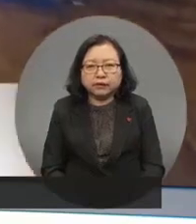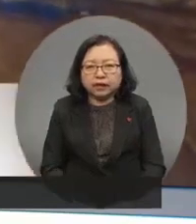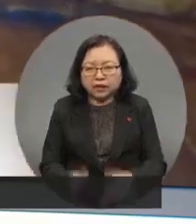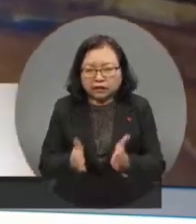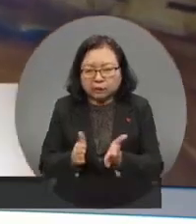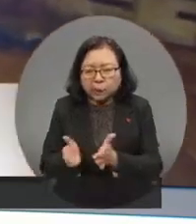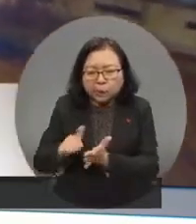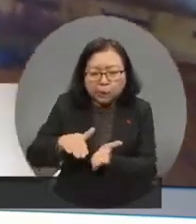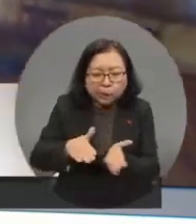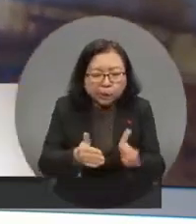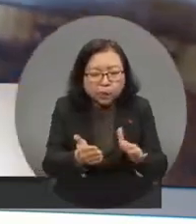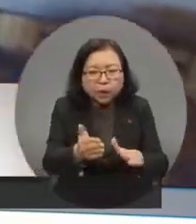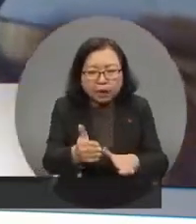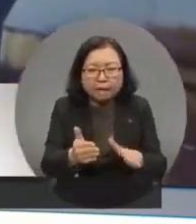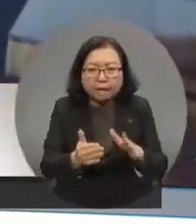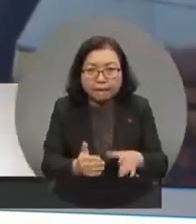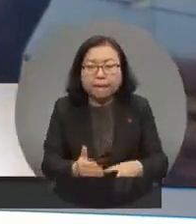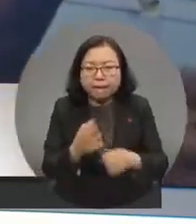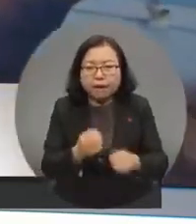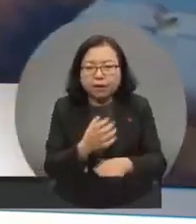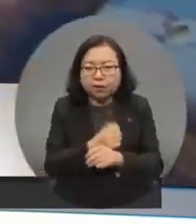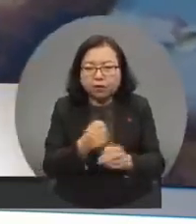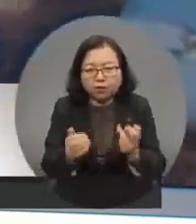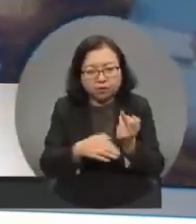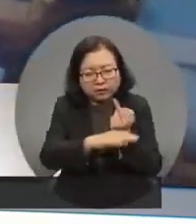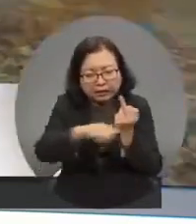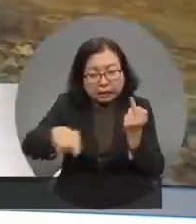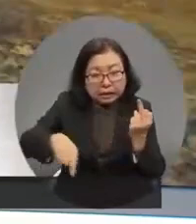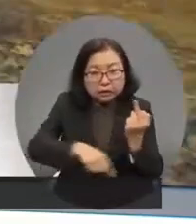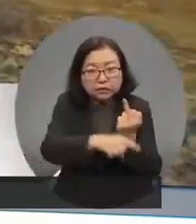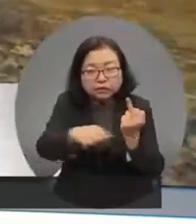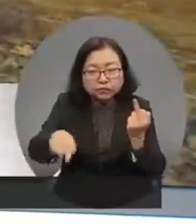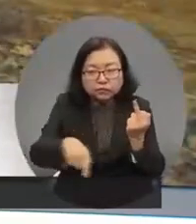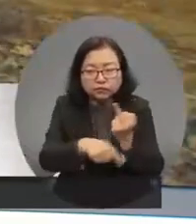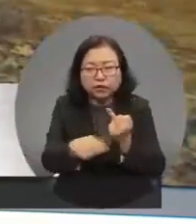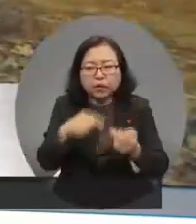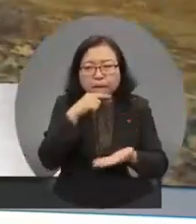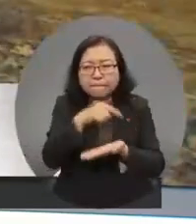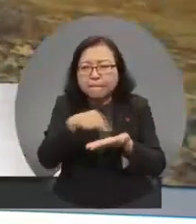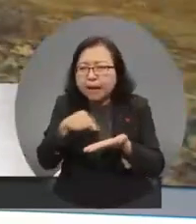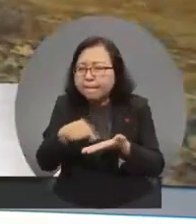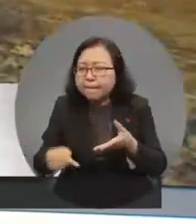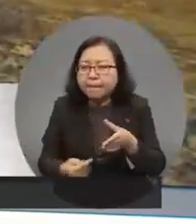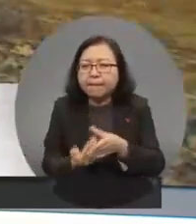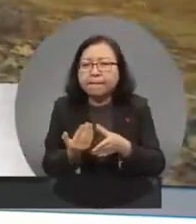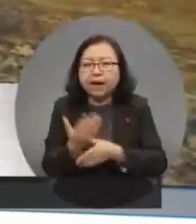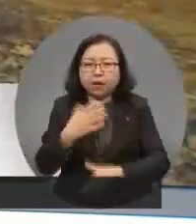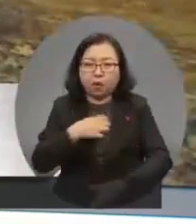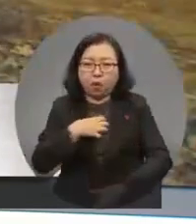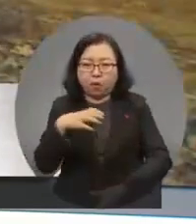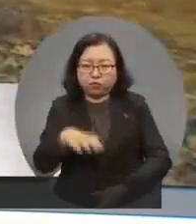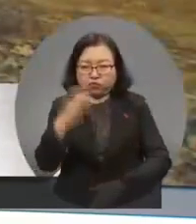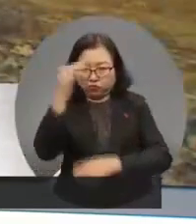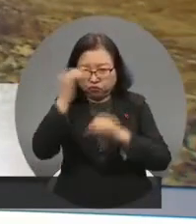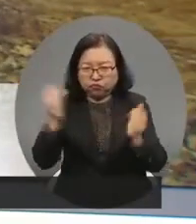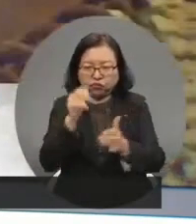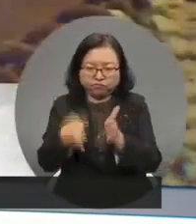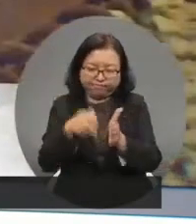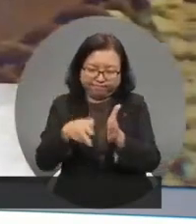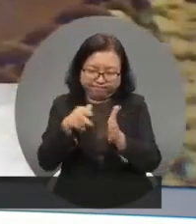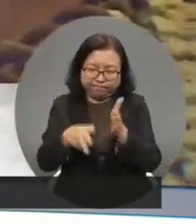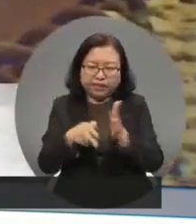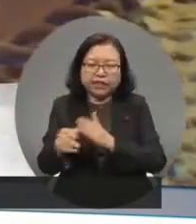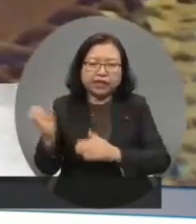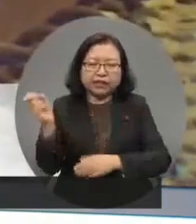구불구불한 구간이 많고 산악지대를 끼고 있어 재해에 취약한 충북선 철도가 대폭 개선됩니다.